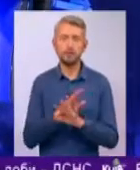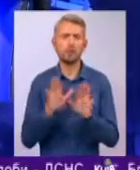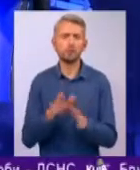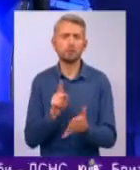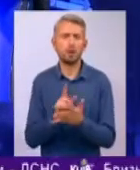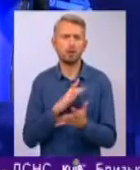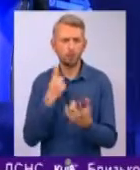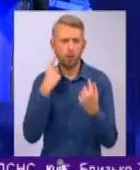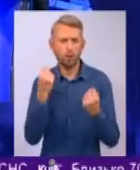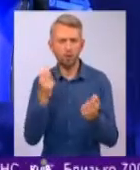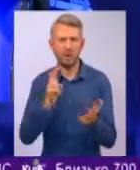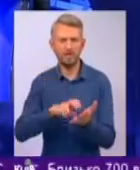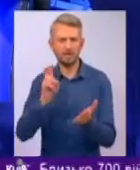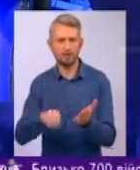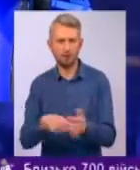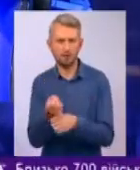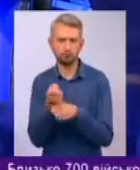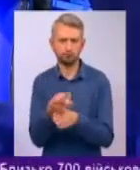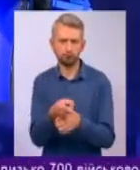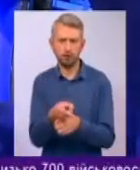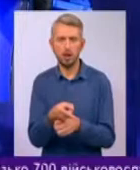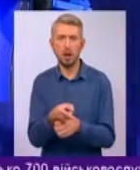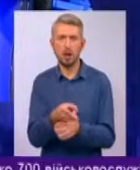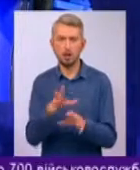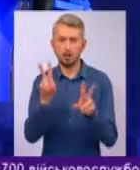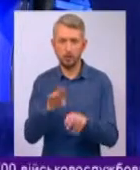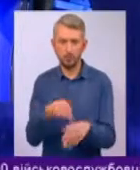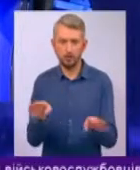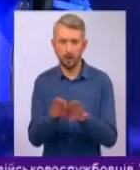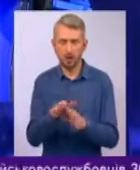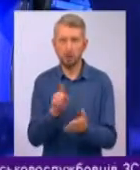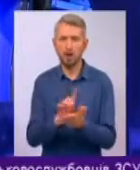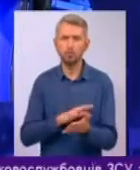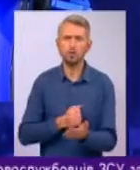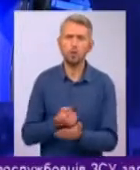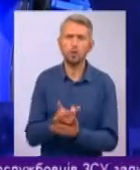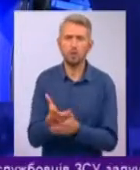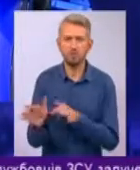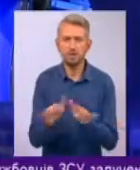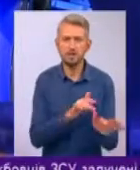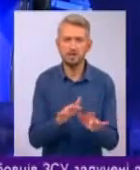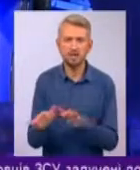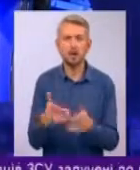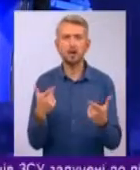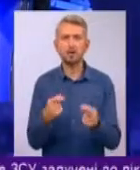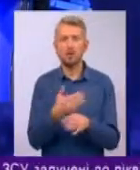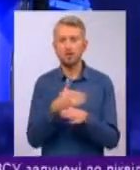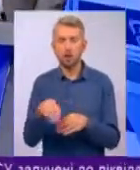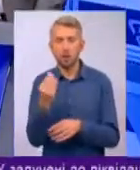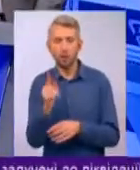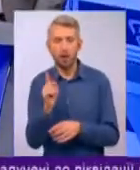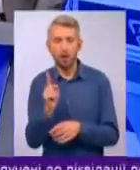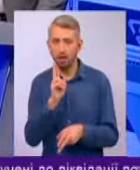там гучна відставка і на цьому заморозити цю тему і закрити. Це має бути комплекс дій, комплекс заходів, де виділялися кошти, але